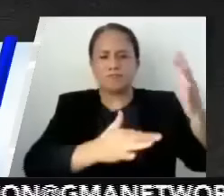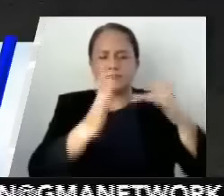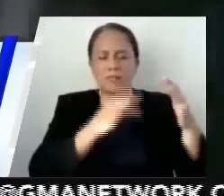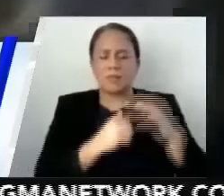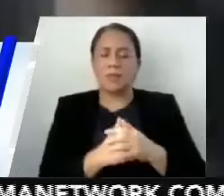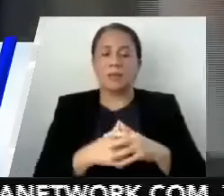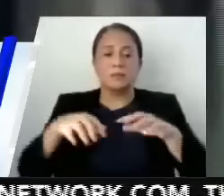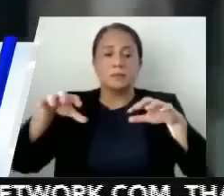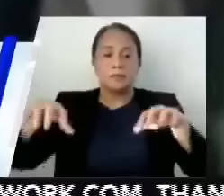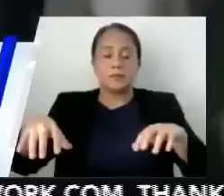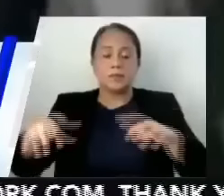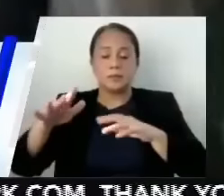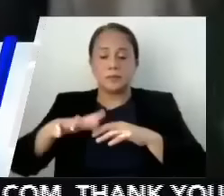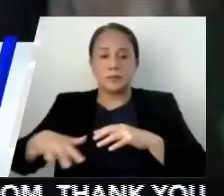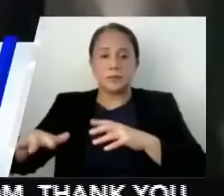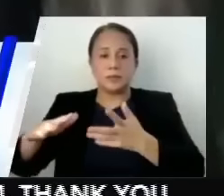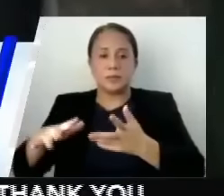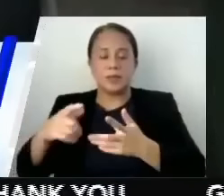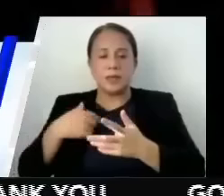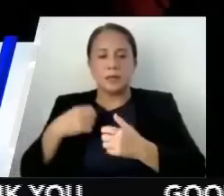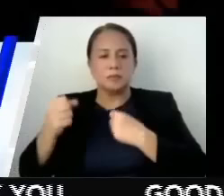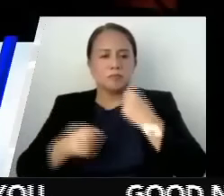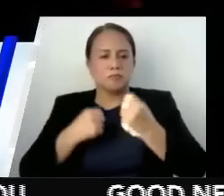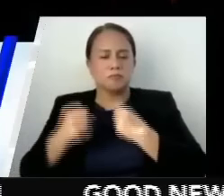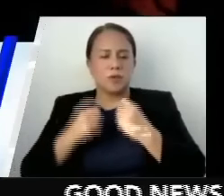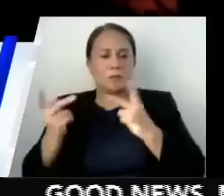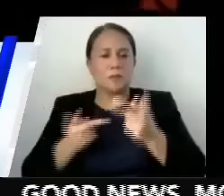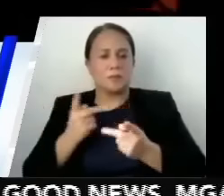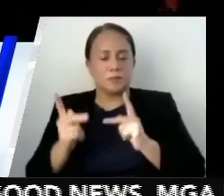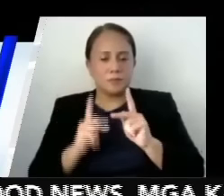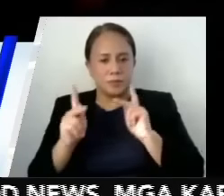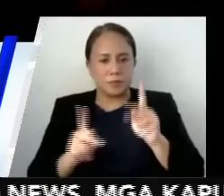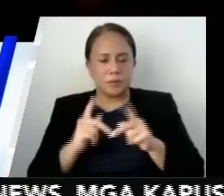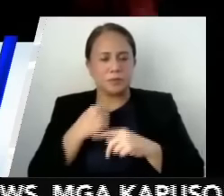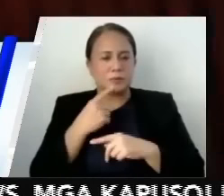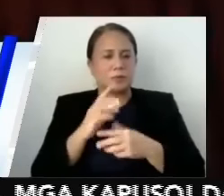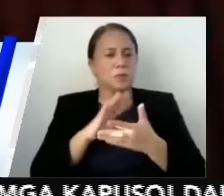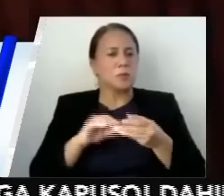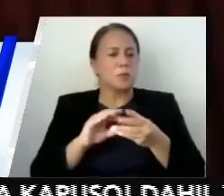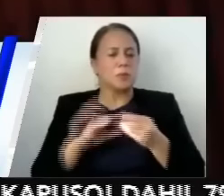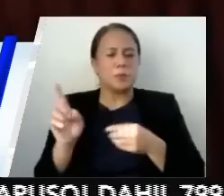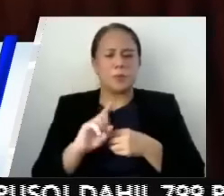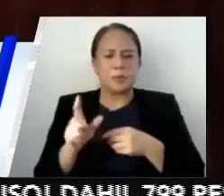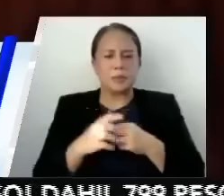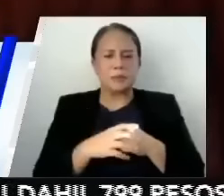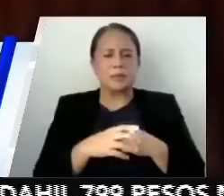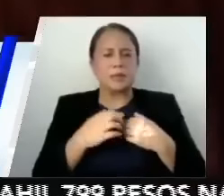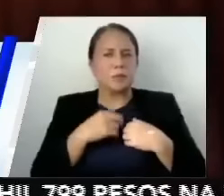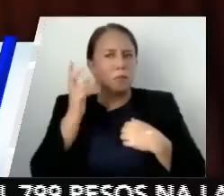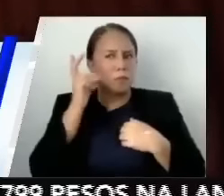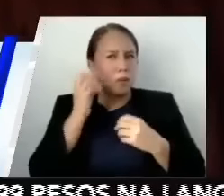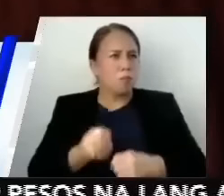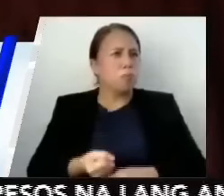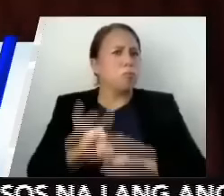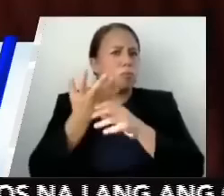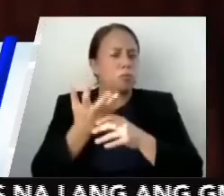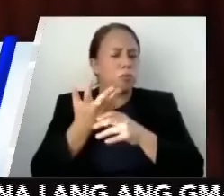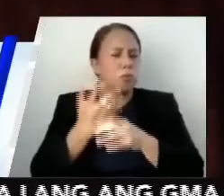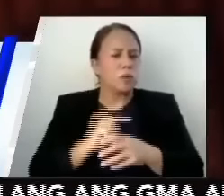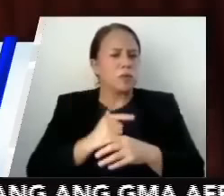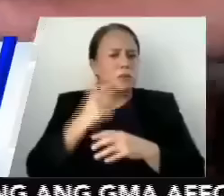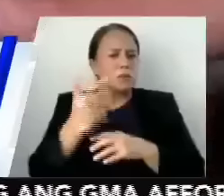bakanteng lote, napatakbo ang ilang residente. Kwento ng ilang nakatira roon, may narinig silang pagsabog na nasundan na ng malaking